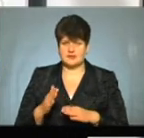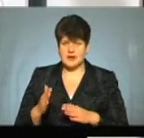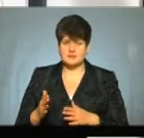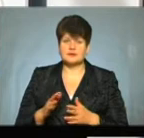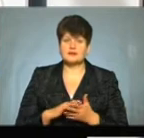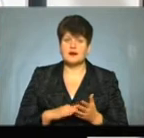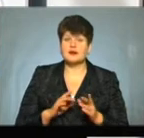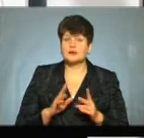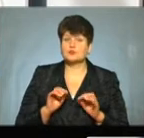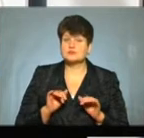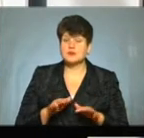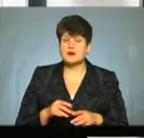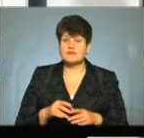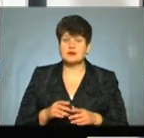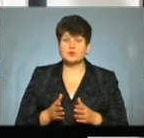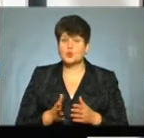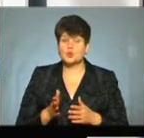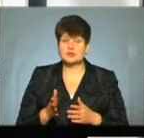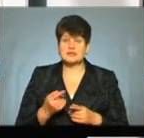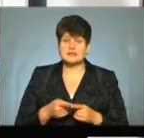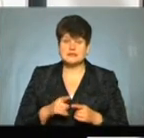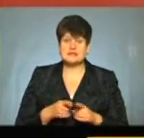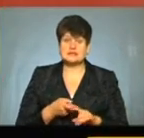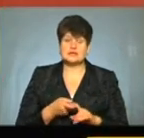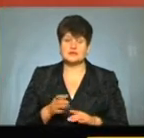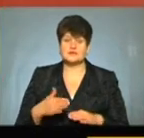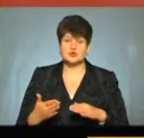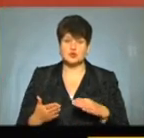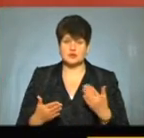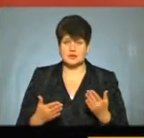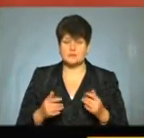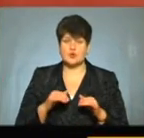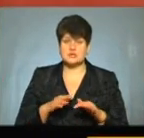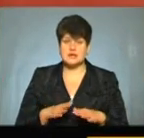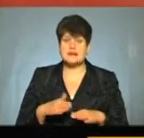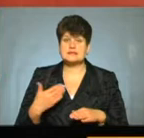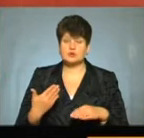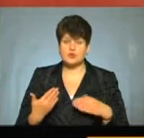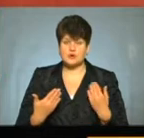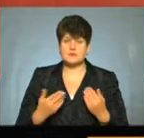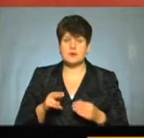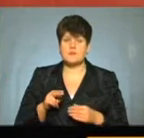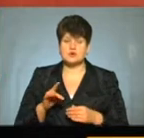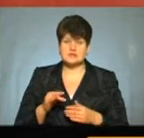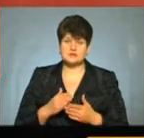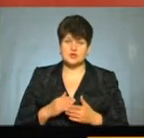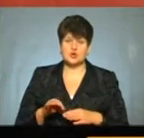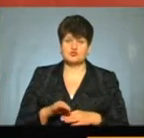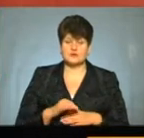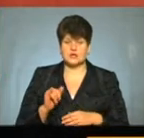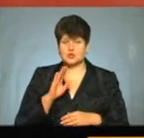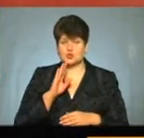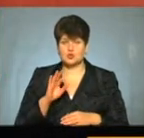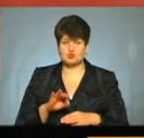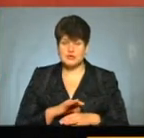справа рухатись, це залежить ще, скажімо так, від сторін цього процесу. А сторонами цього процесу є чоловік і дружина.